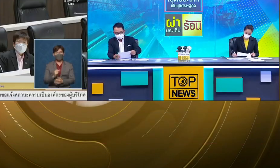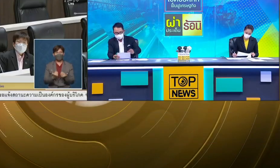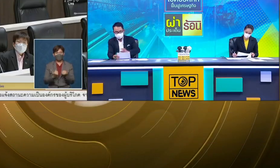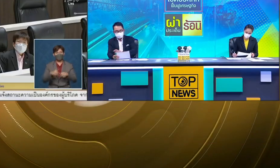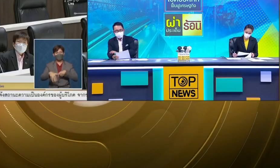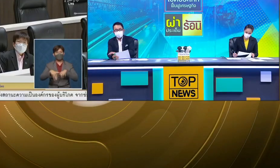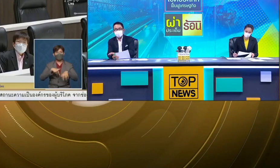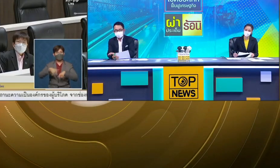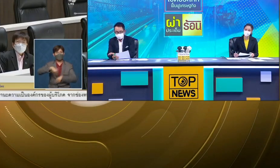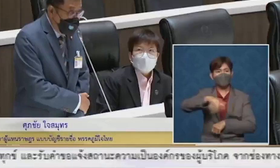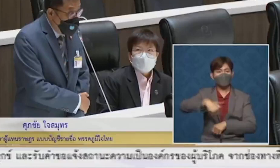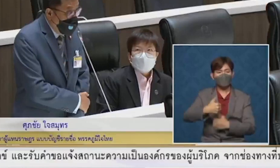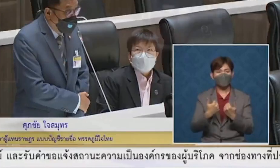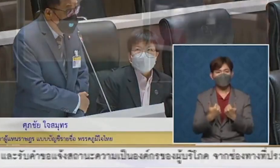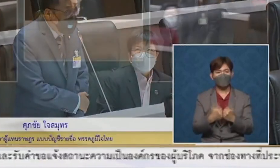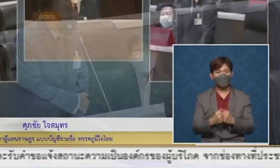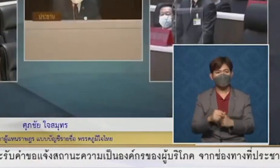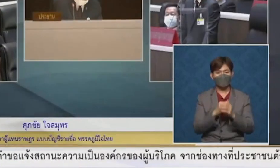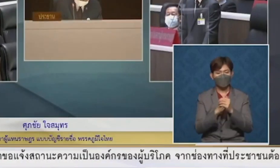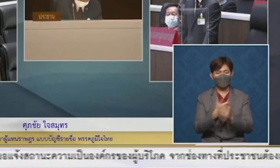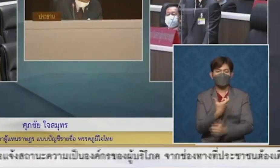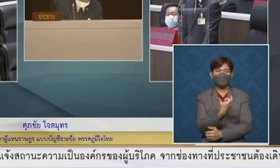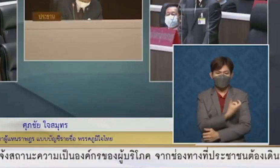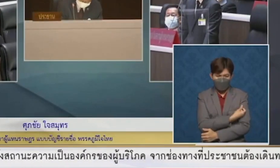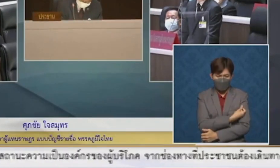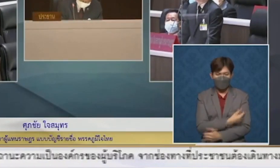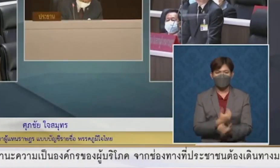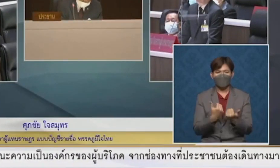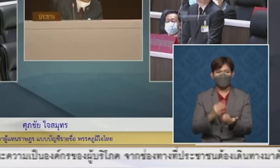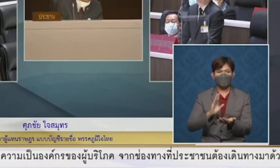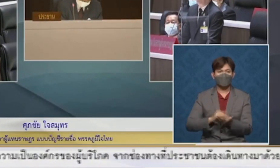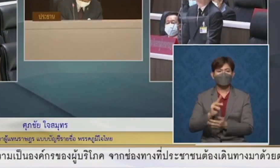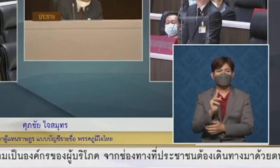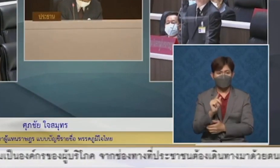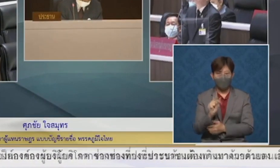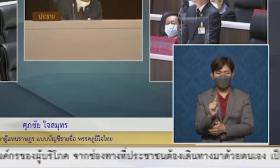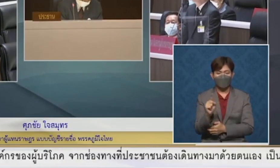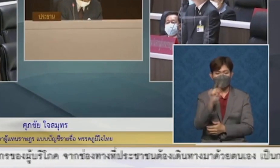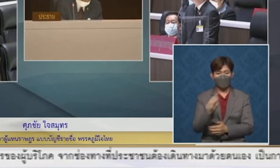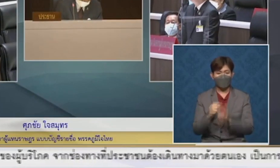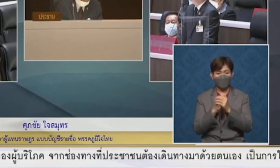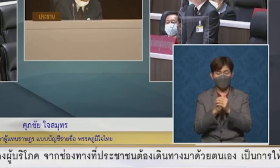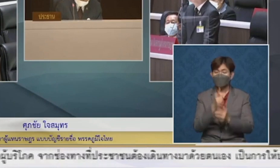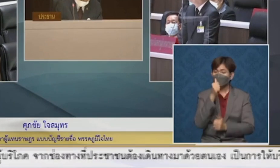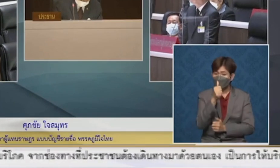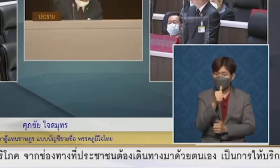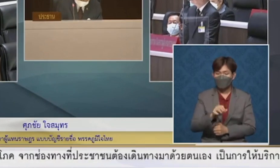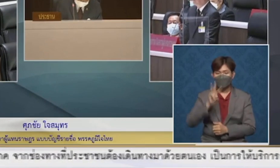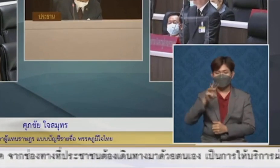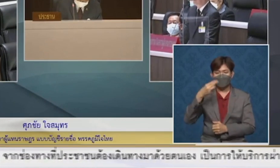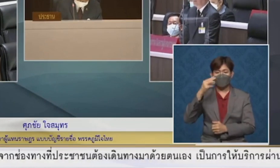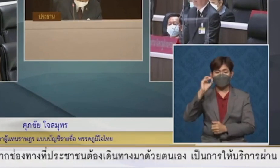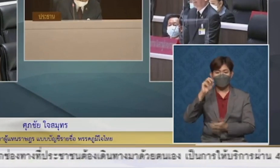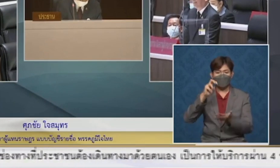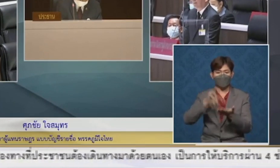คภูมิใจไทยโพสต์ข้อความผ่านเฟซบุ๊กครับเรื่องโควิดต้องให้หมอนำเมื่อสัปดาห์ที่ผ่านมาเนี่ยบอกมีโอกาส